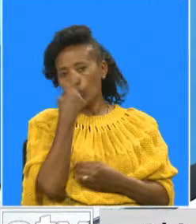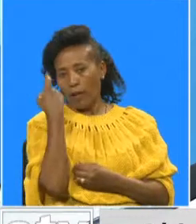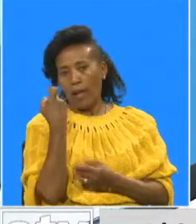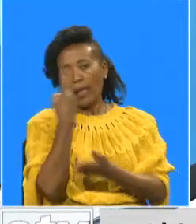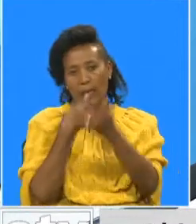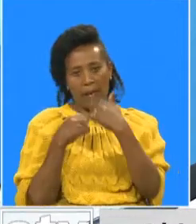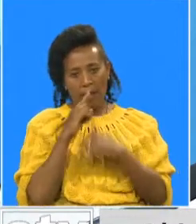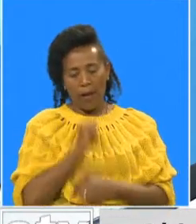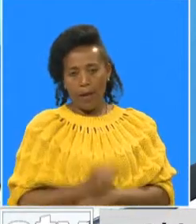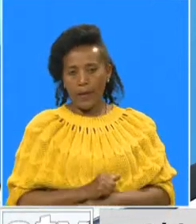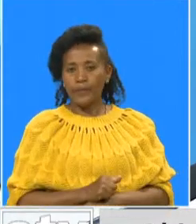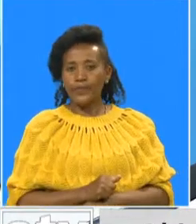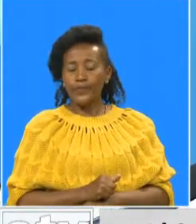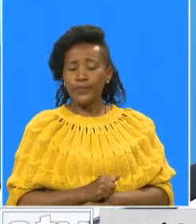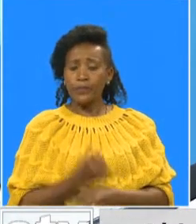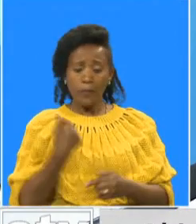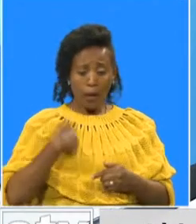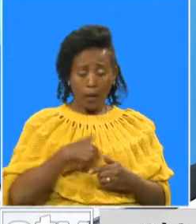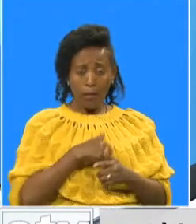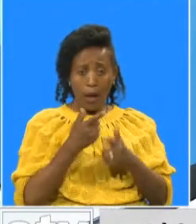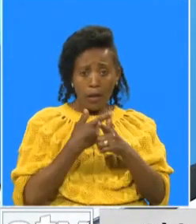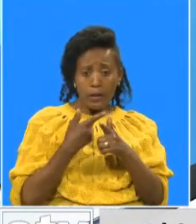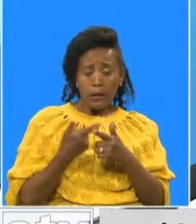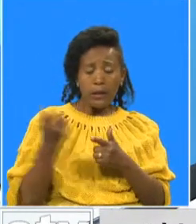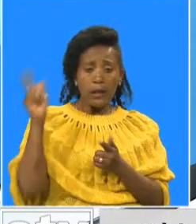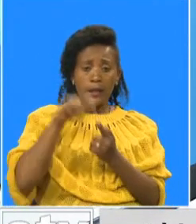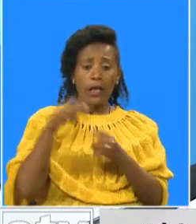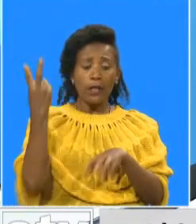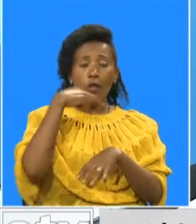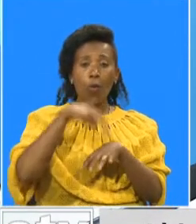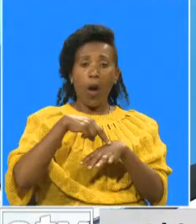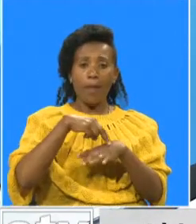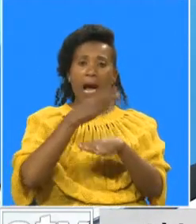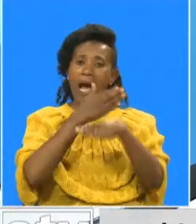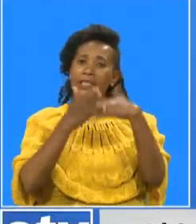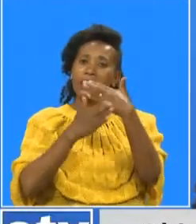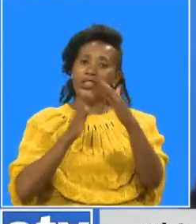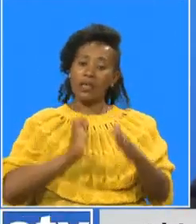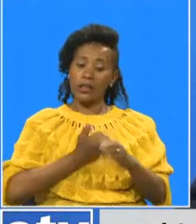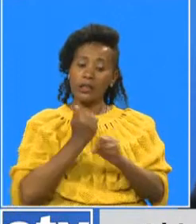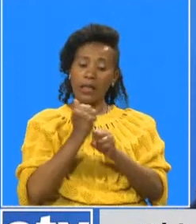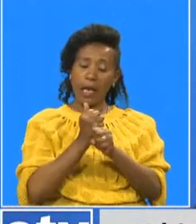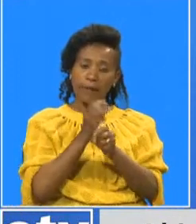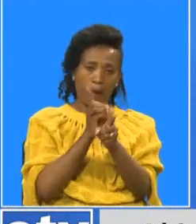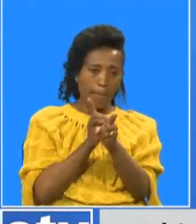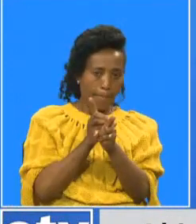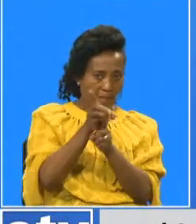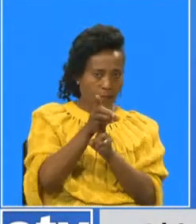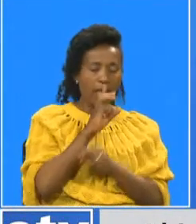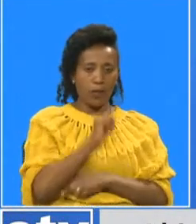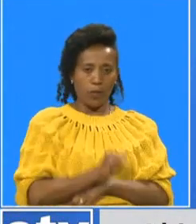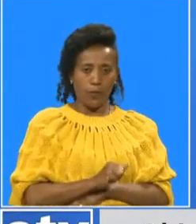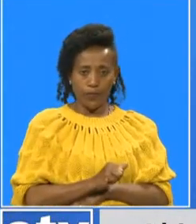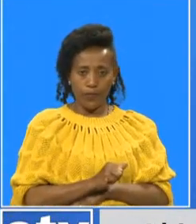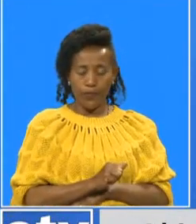ጥያቄዎች አሉ። ያው እኛ እንግዲህ እንደ ተቋም አደረጃጀታችን ያው በሰራተኛ መስመር ነው።